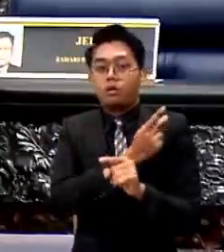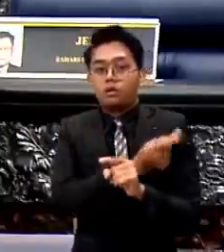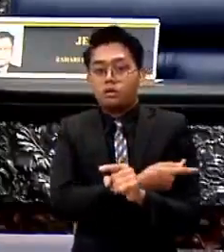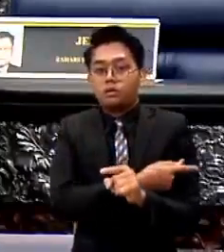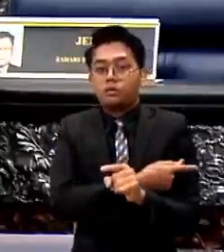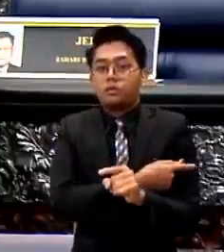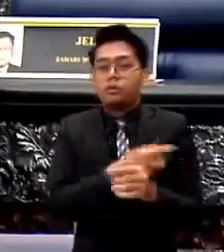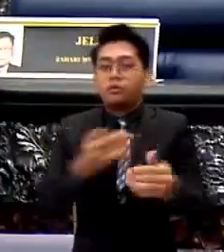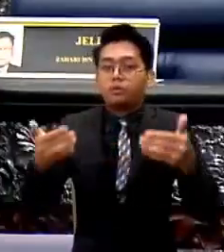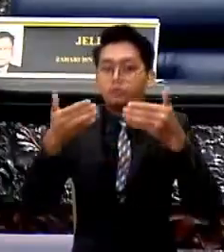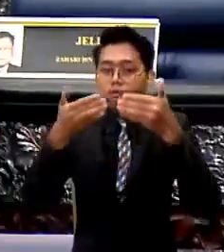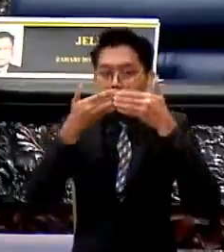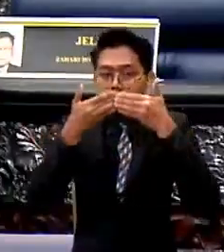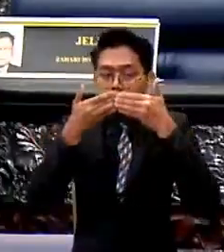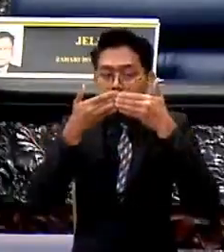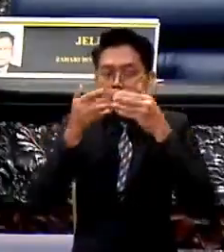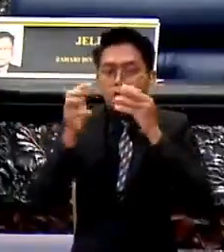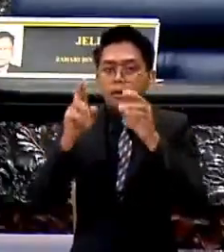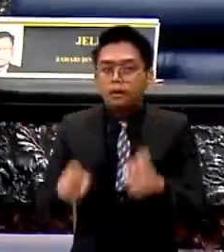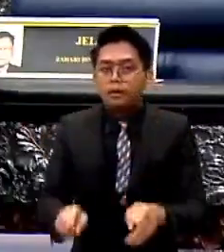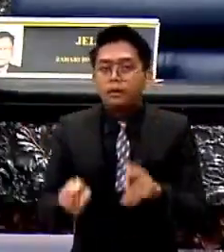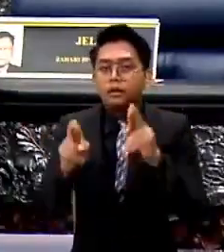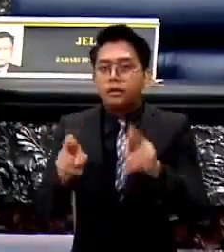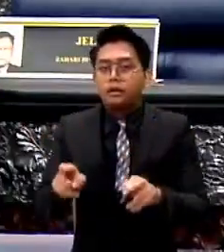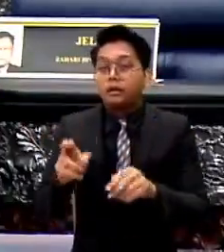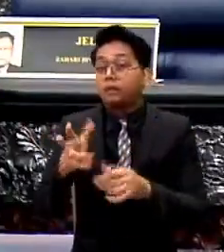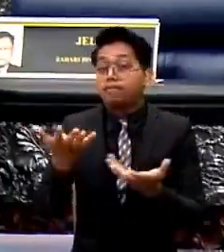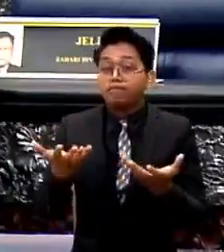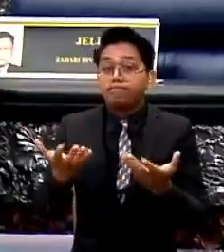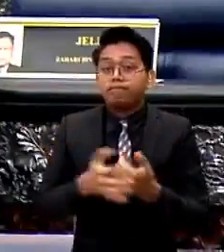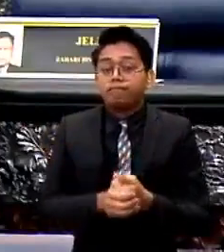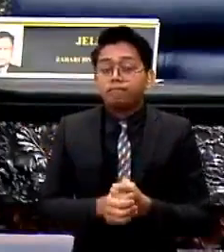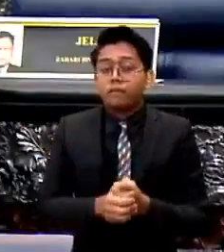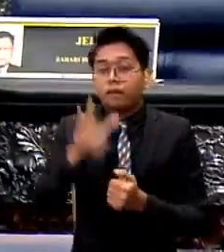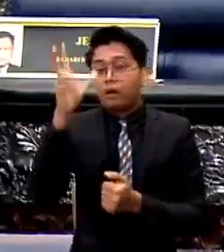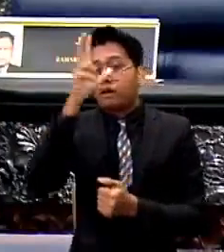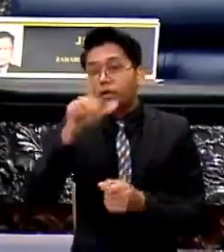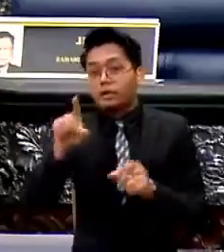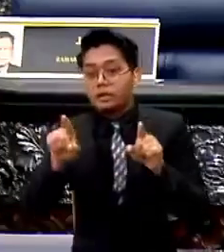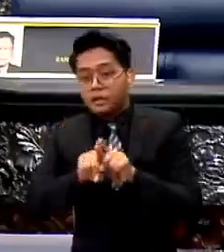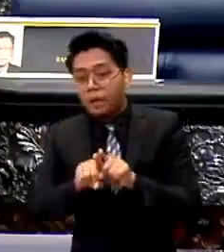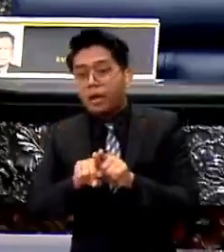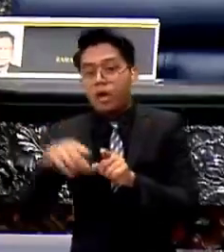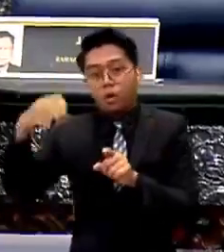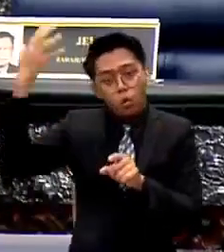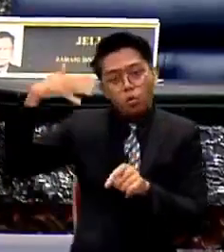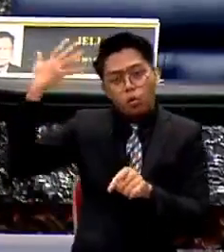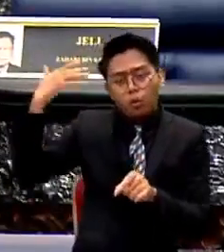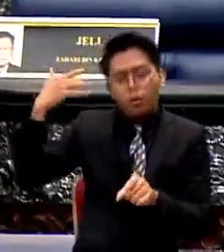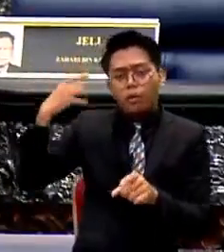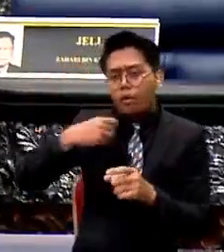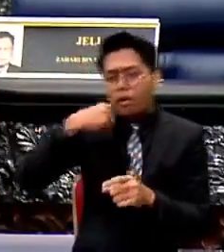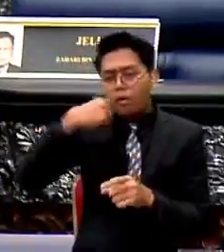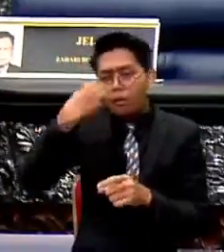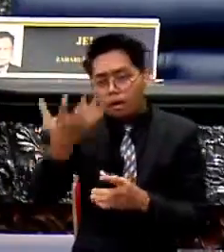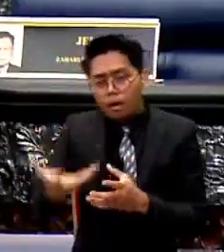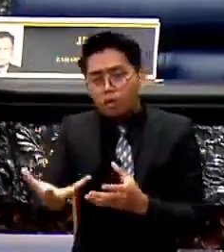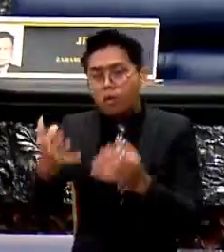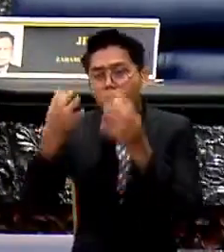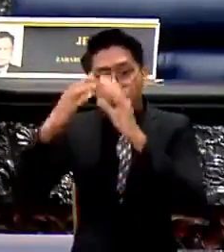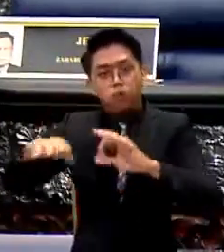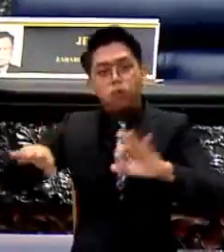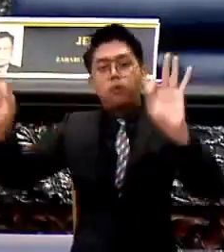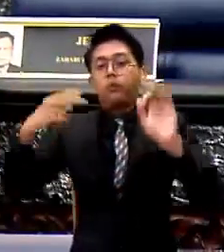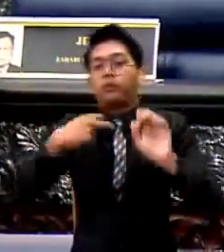menutup mulut rakyat kerajaan sama yang sebelum ini bicarakan soal kebebasan bersuara tetapi kini